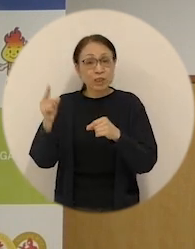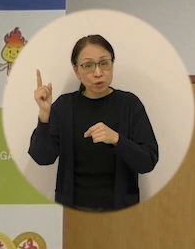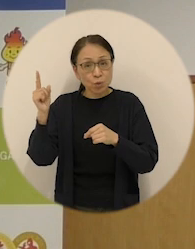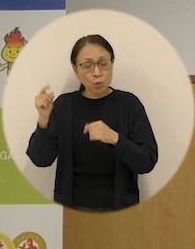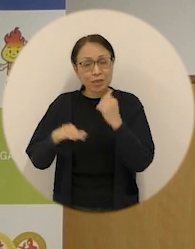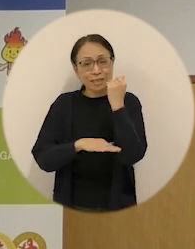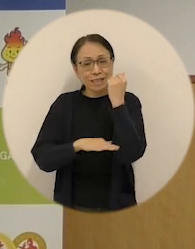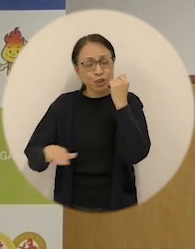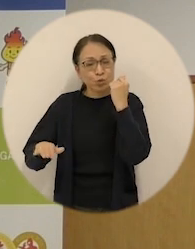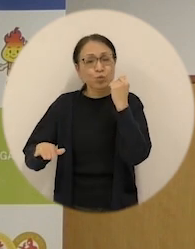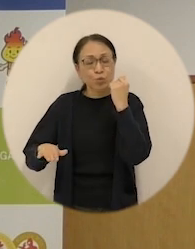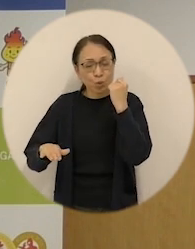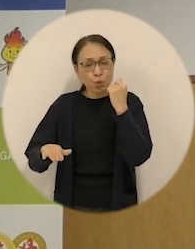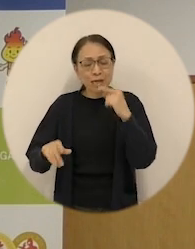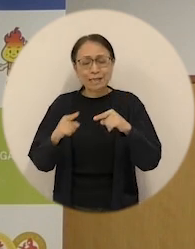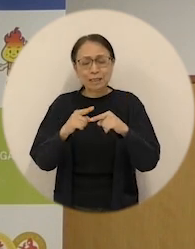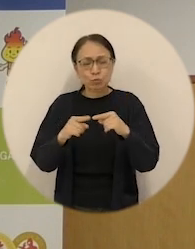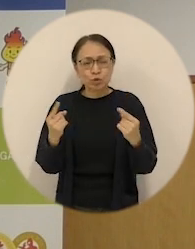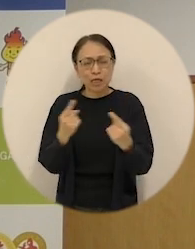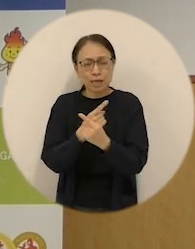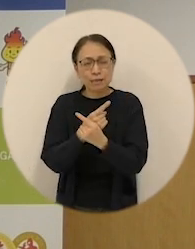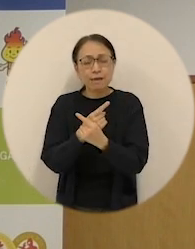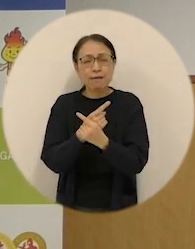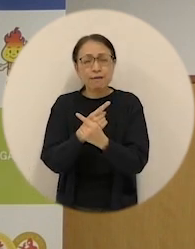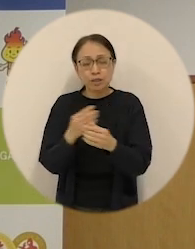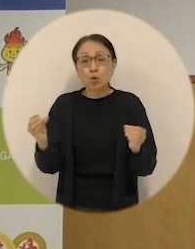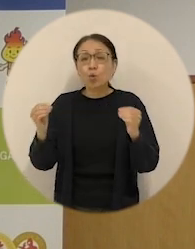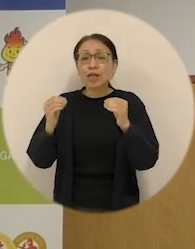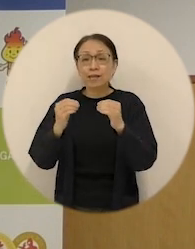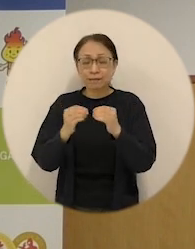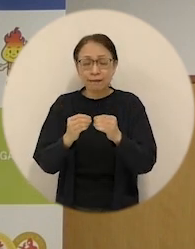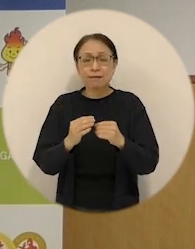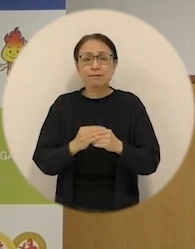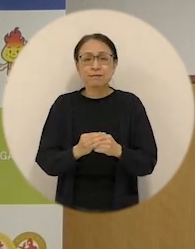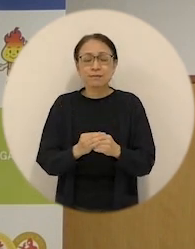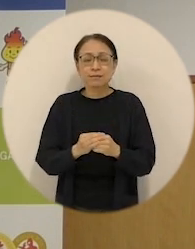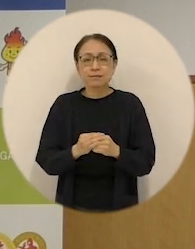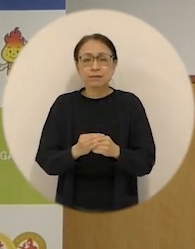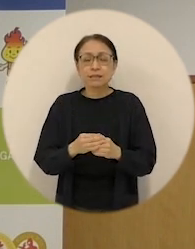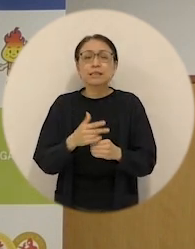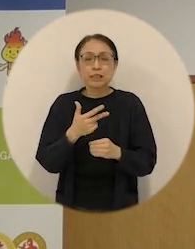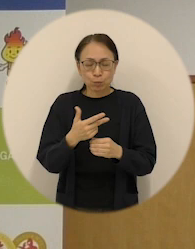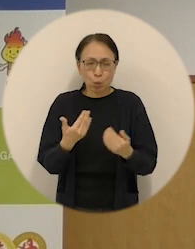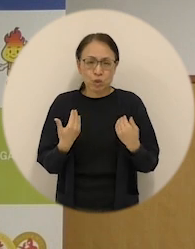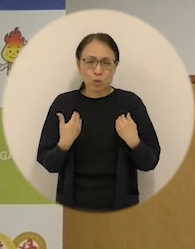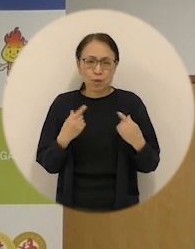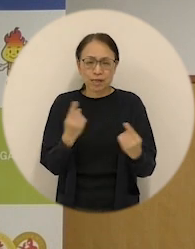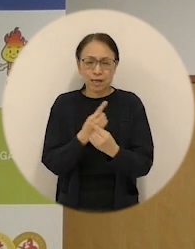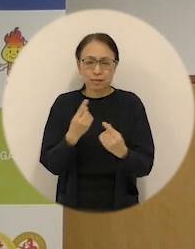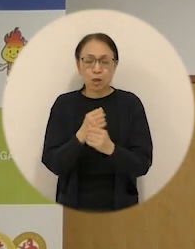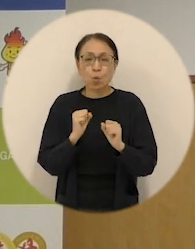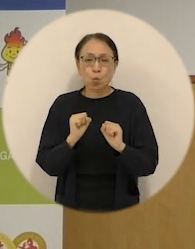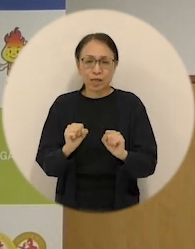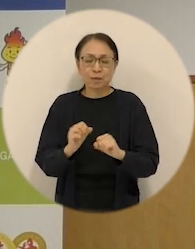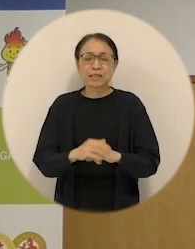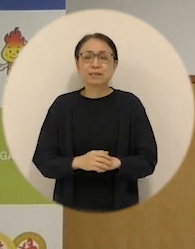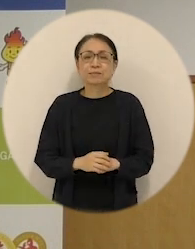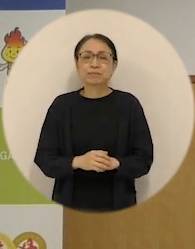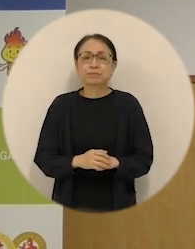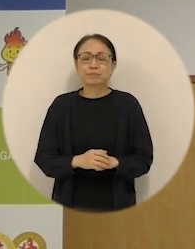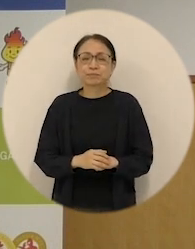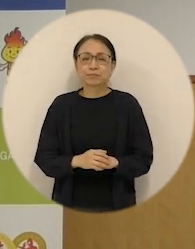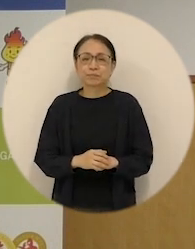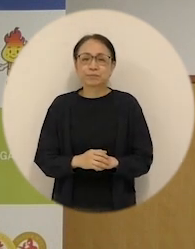の一部改正に伴い所要の改正を行うものであります。